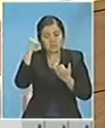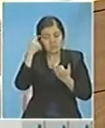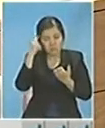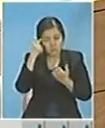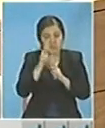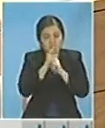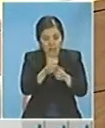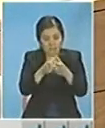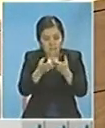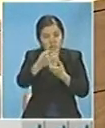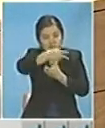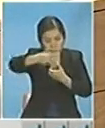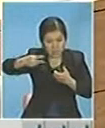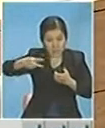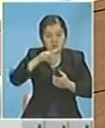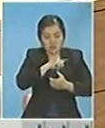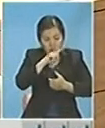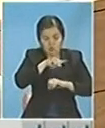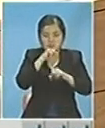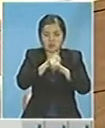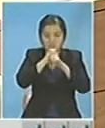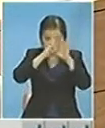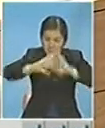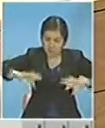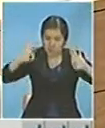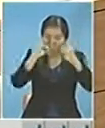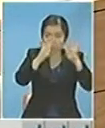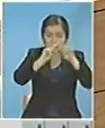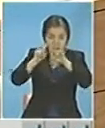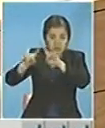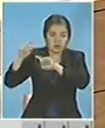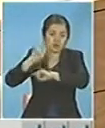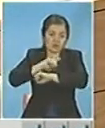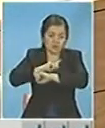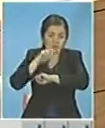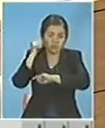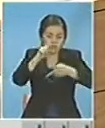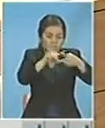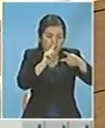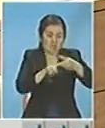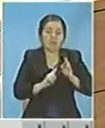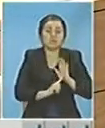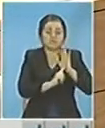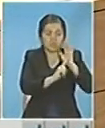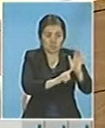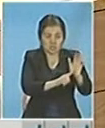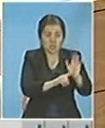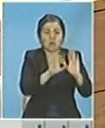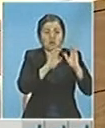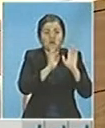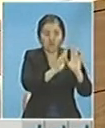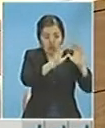ราชบัณฑิตสภานั้นสามารถที่จะมีบทบาทได้อย่างกว้างขวางก็ขอเสนอมา2ประเด็นนี้ครับฝากเป็นข้อคิดไปยังรัฐบา